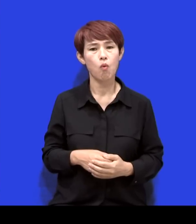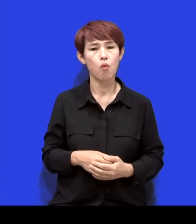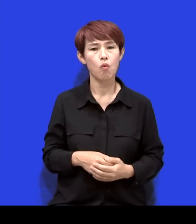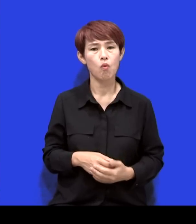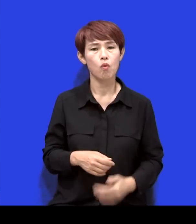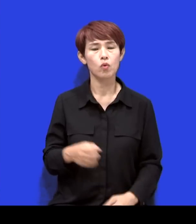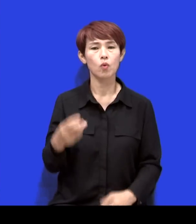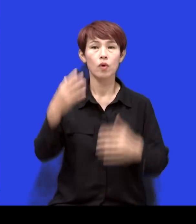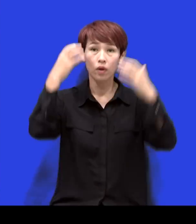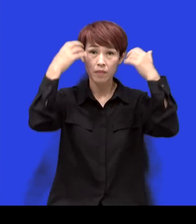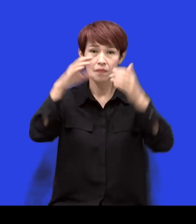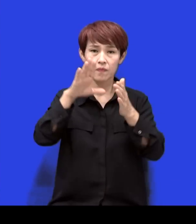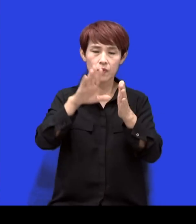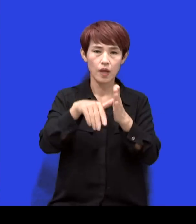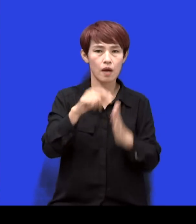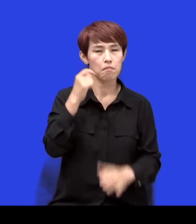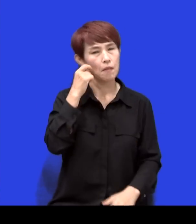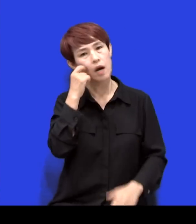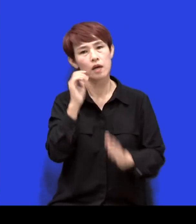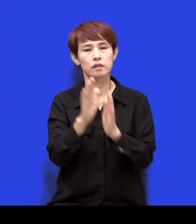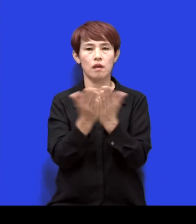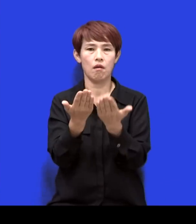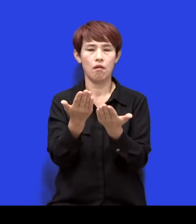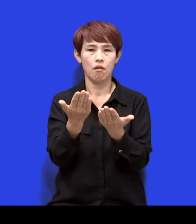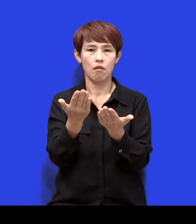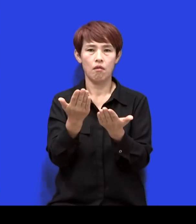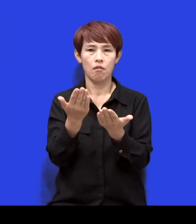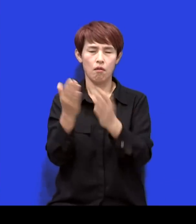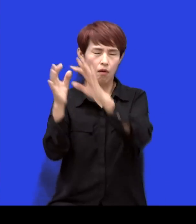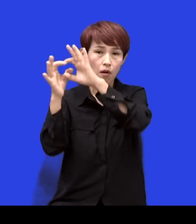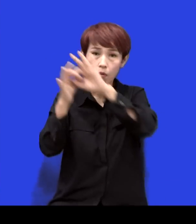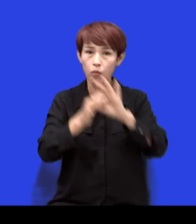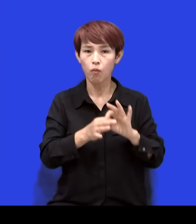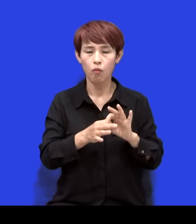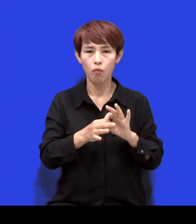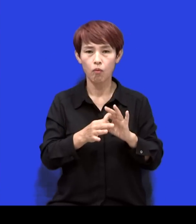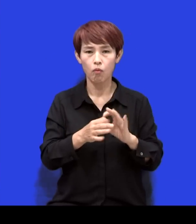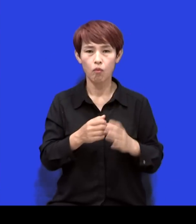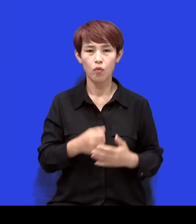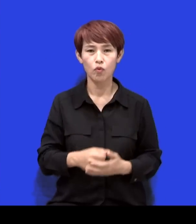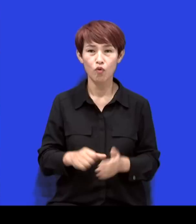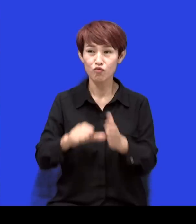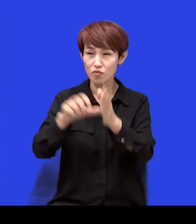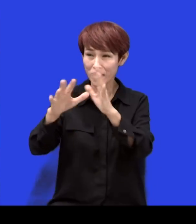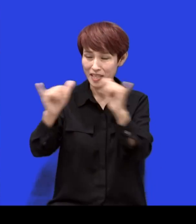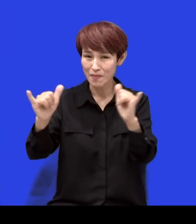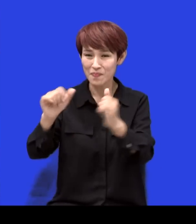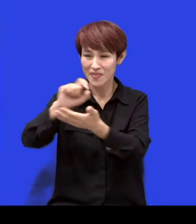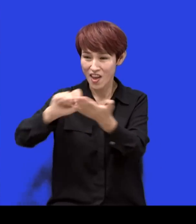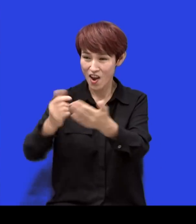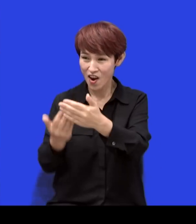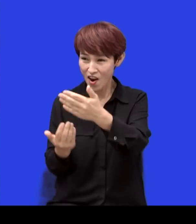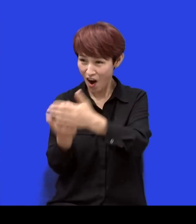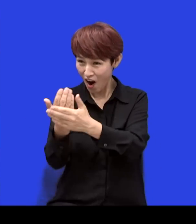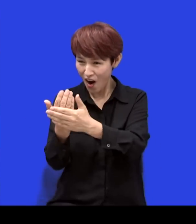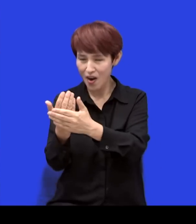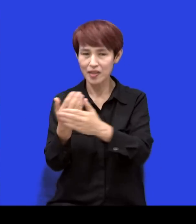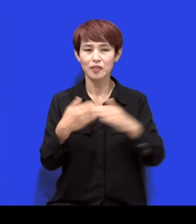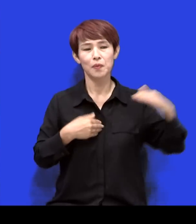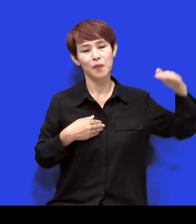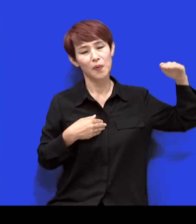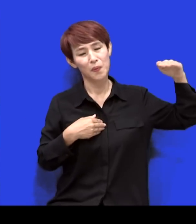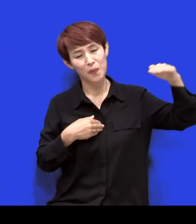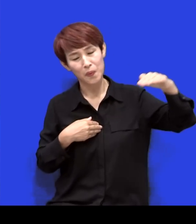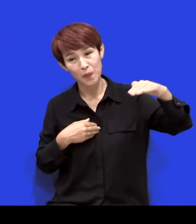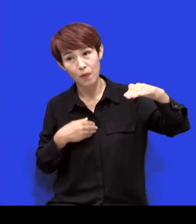여름에 베스트셀러 되고 계속 안 떨어지는 거예요. 네. 그러다가 또 유명 작가님들 책 나오면 잠깐 떨어졌다가 다시 또 몇 달